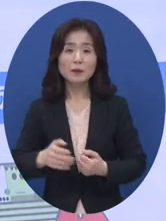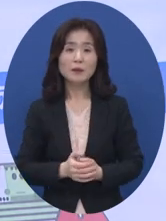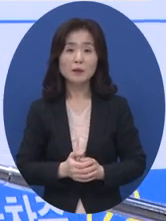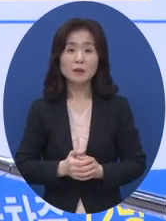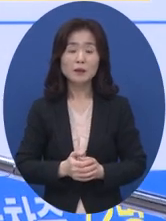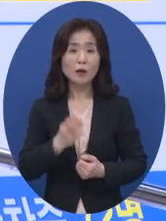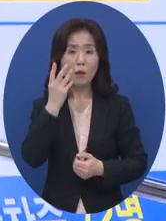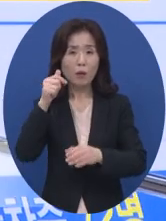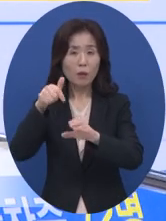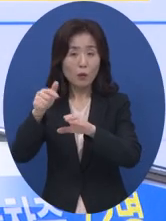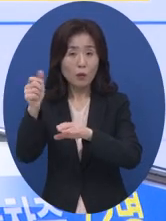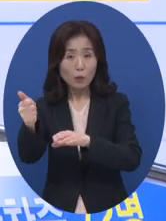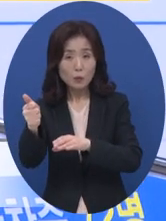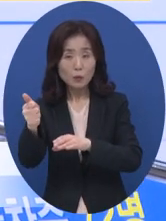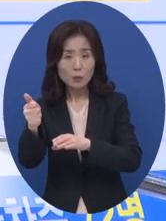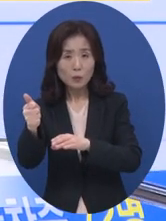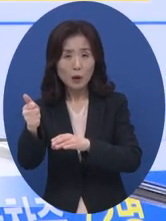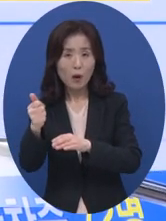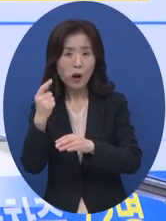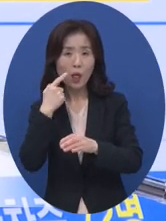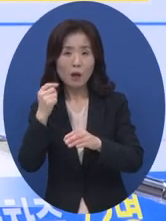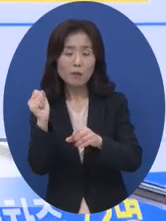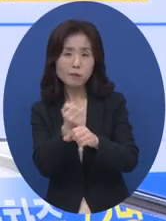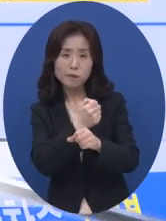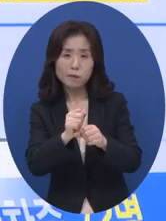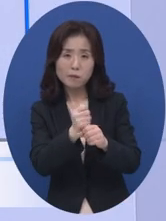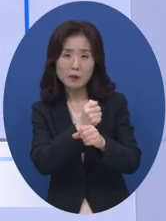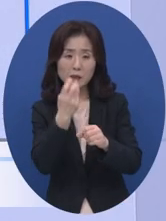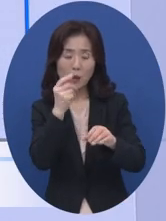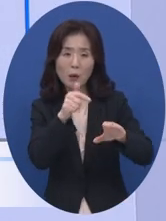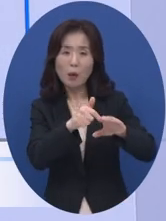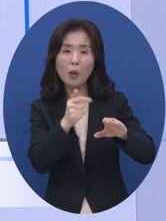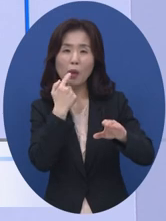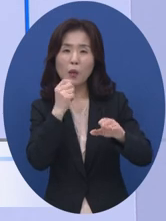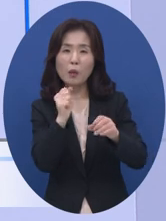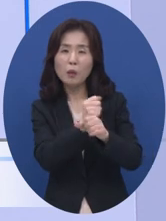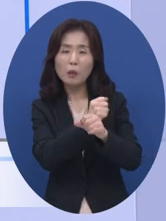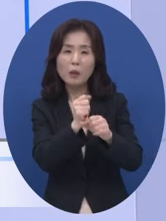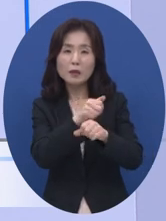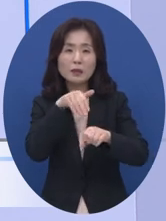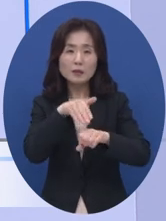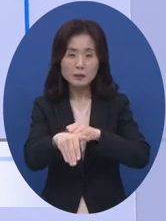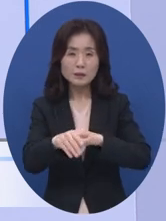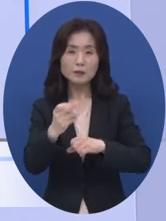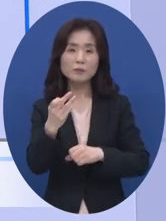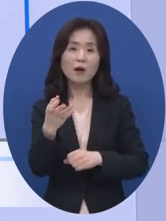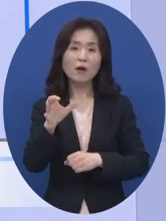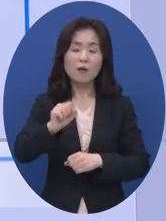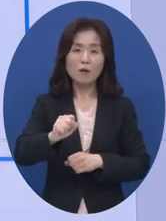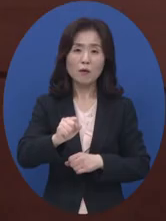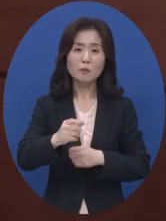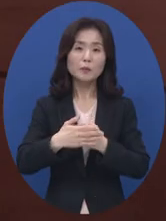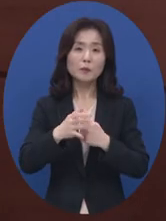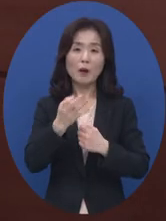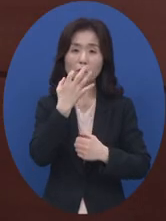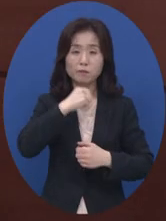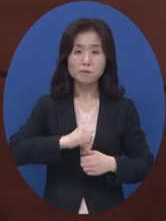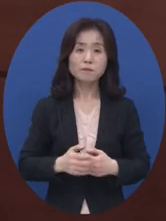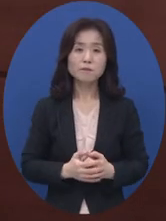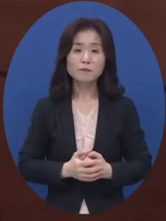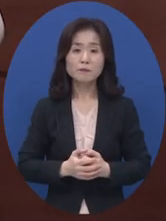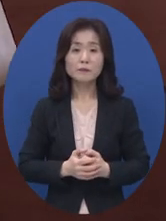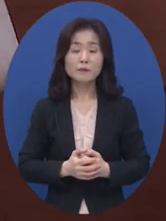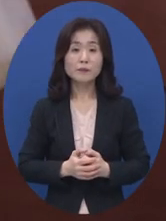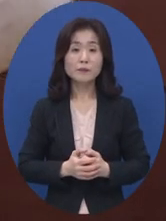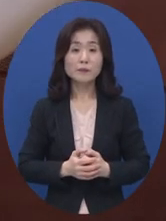주유소와 짜고 기름을 넣은 것처럼 조작할 수 있단 점을 악용해 13억원 상당의 보조금을 받아 챙긴 겁니다 경기도